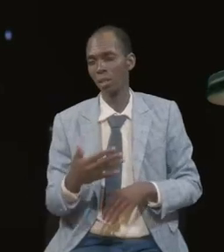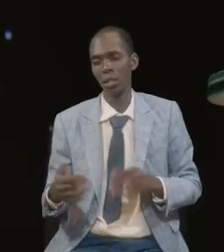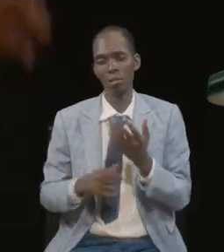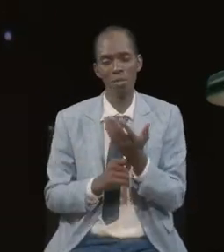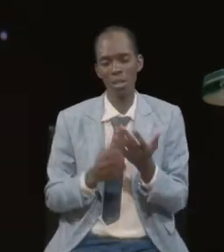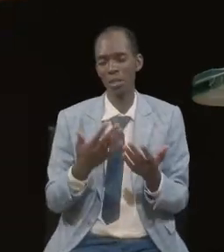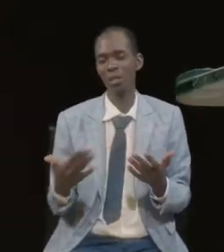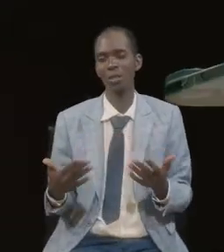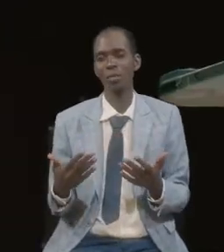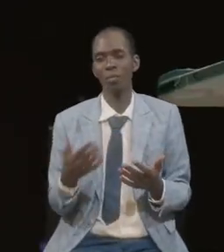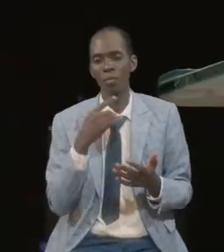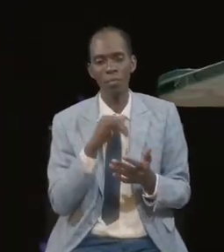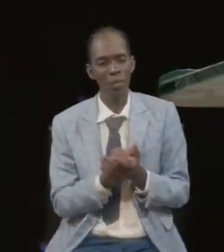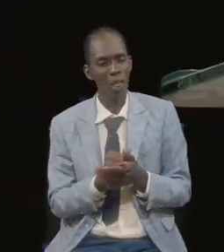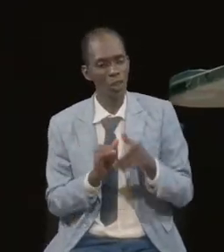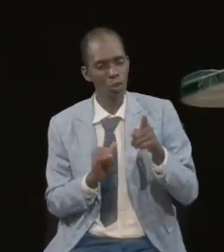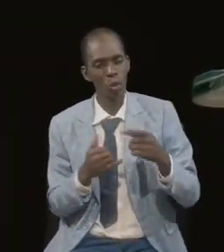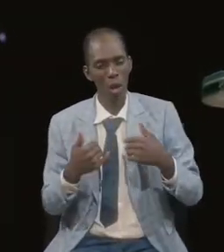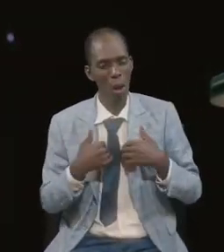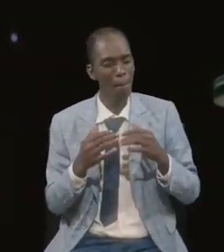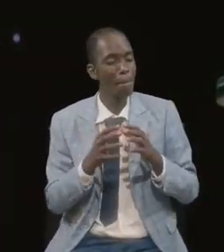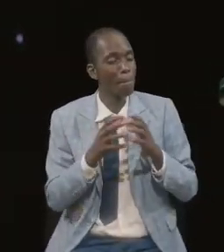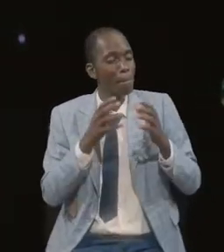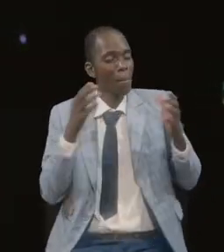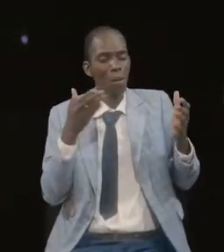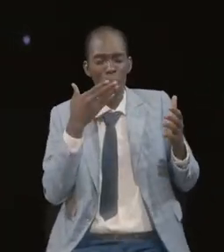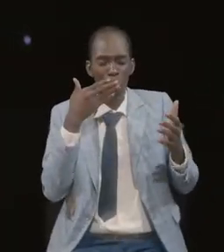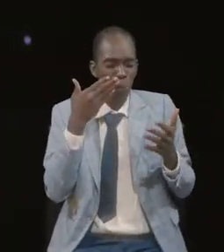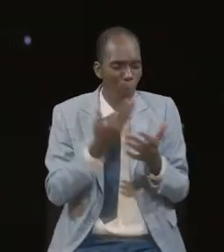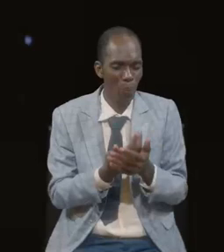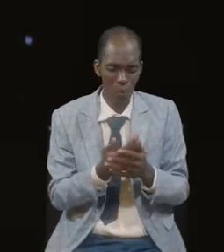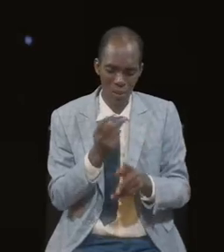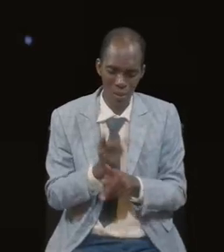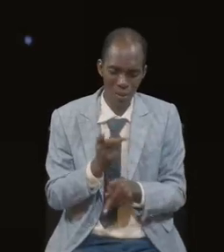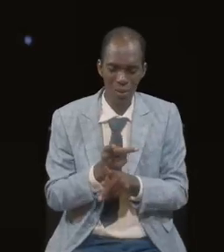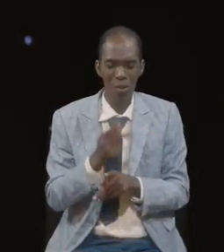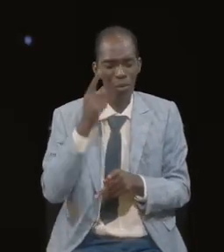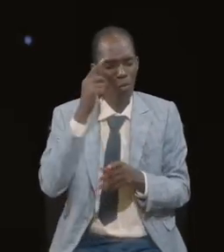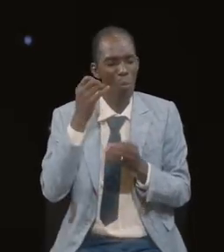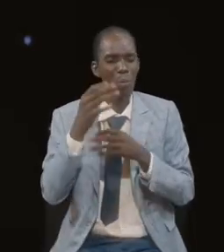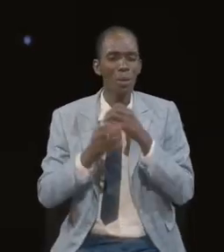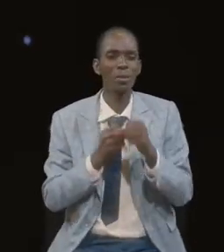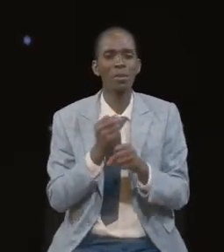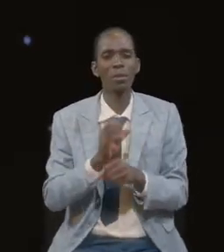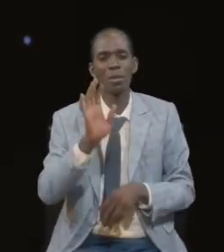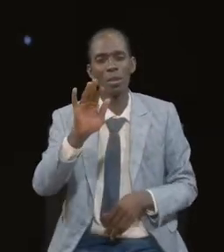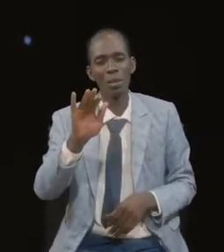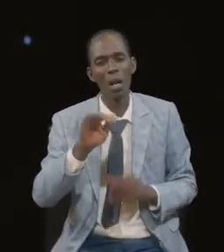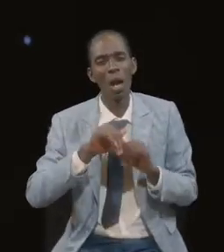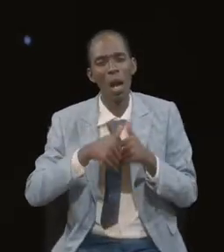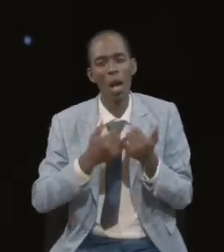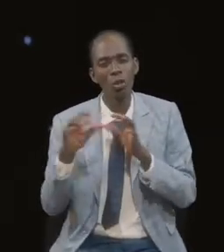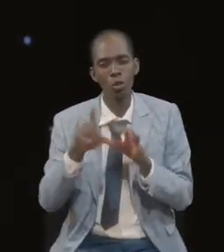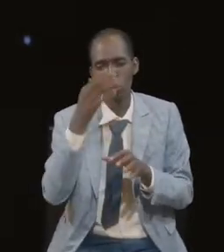Mon âme, tu as beaucoup de biens en réserve pour plusieurs années. Homme, comment sais-tu que tu as